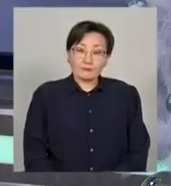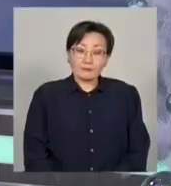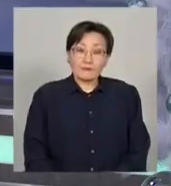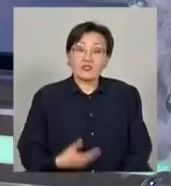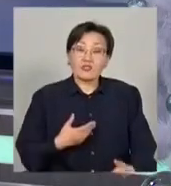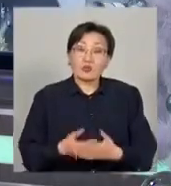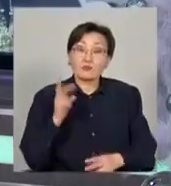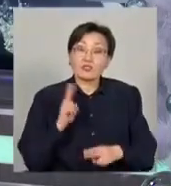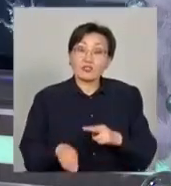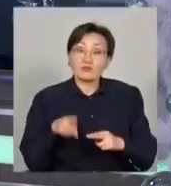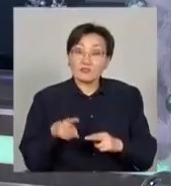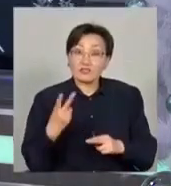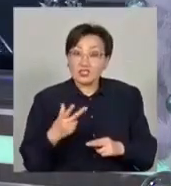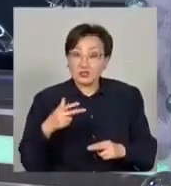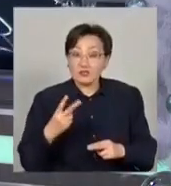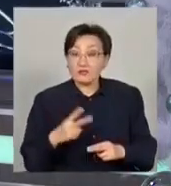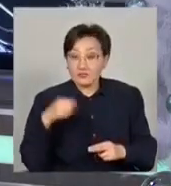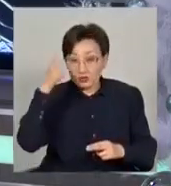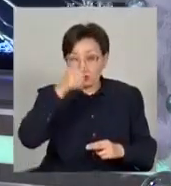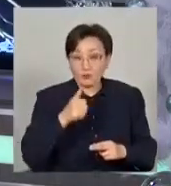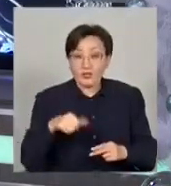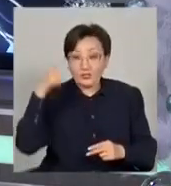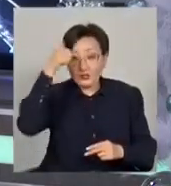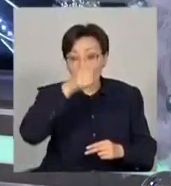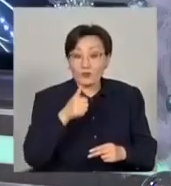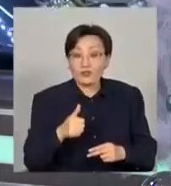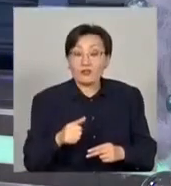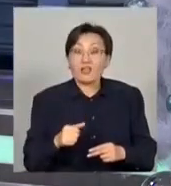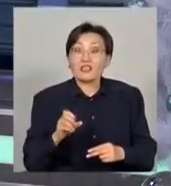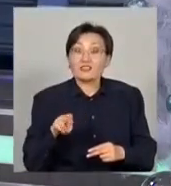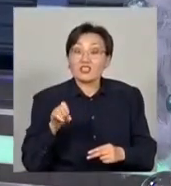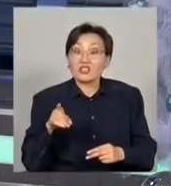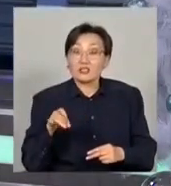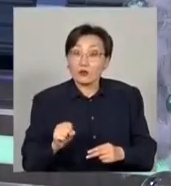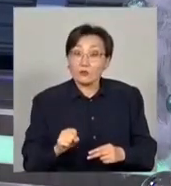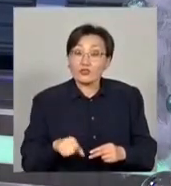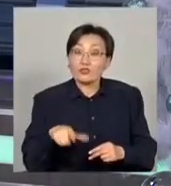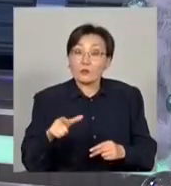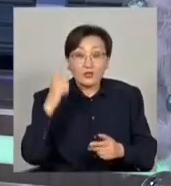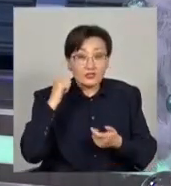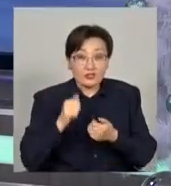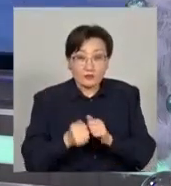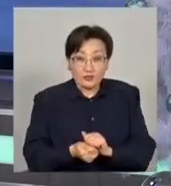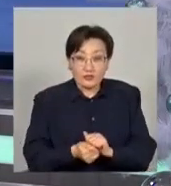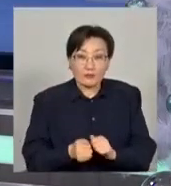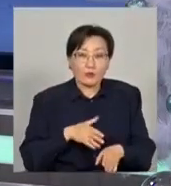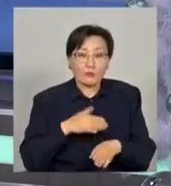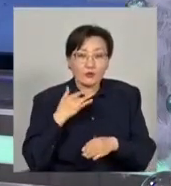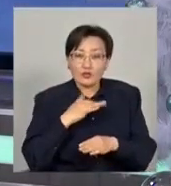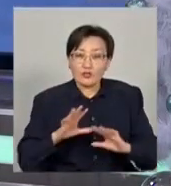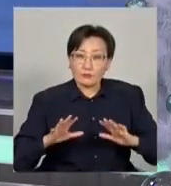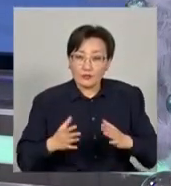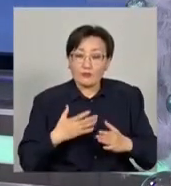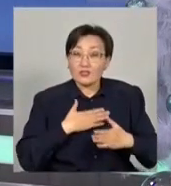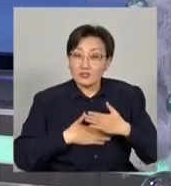Подходит к завершению 2022 год. Год голубого водяного тигра. Для людей он запомнился насыщенными событиями, как